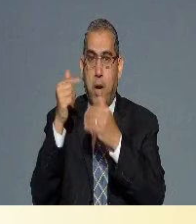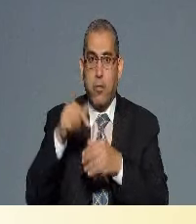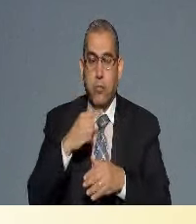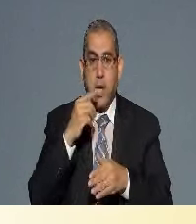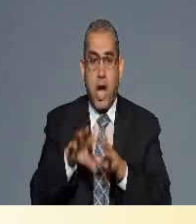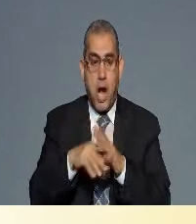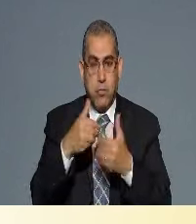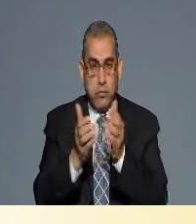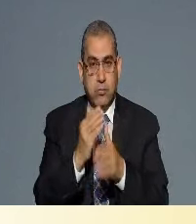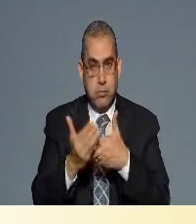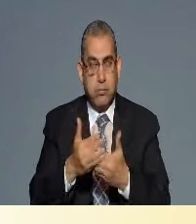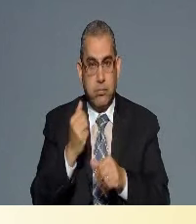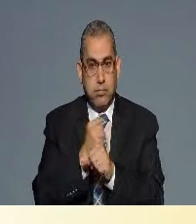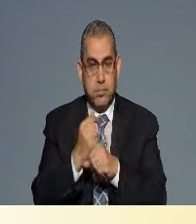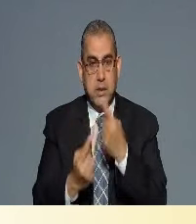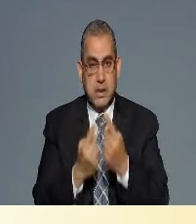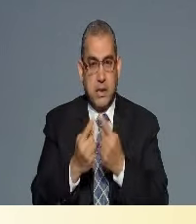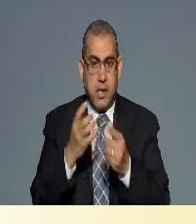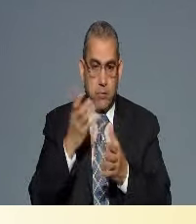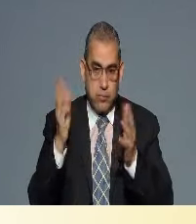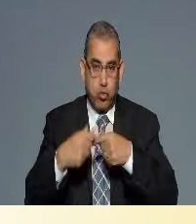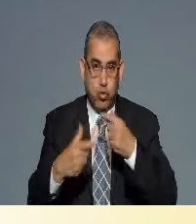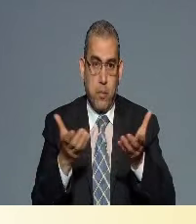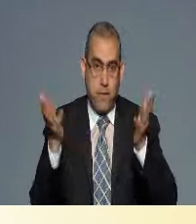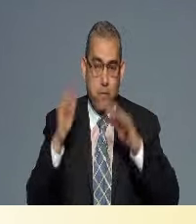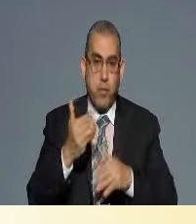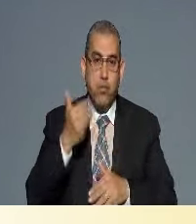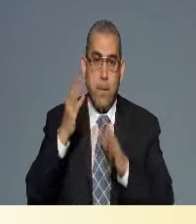ليه دور كبير جدا في الزراعات الآلية، وجهاز